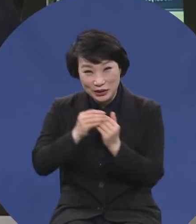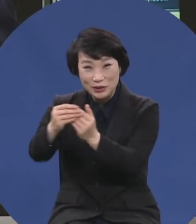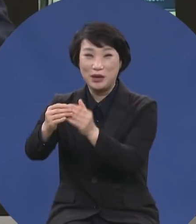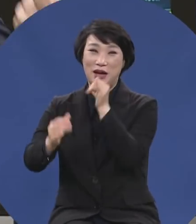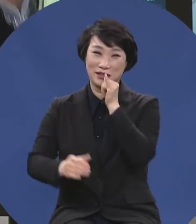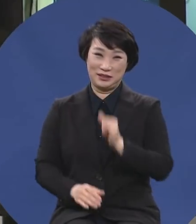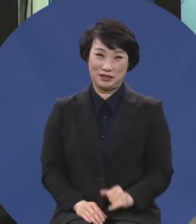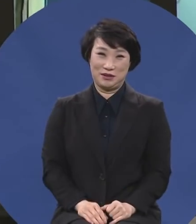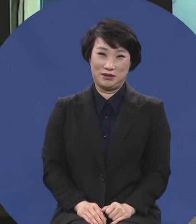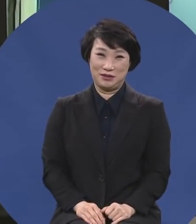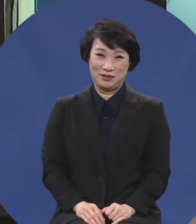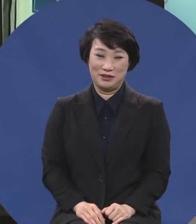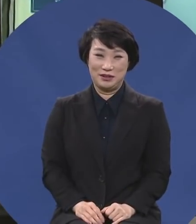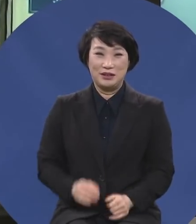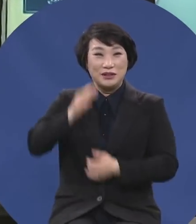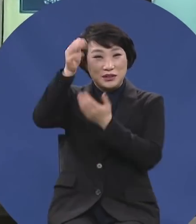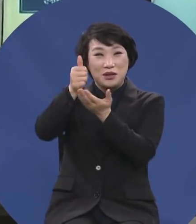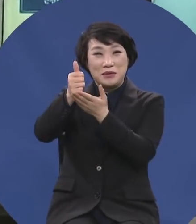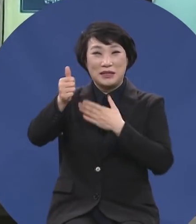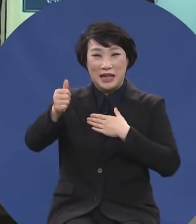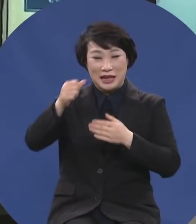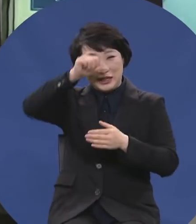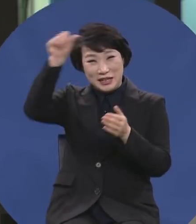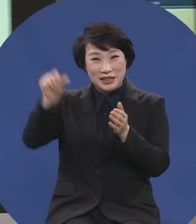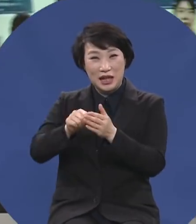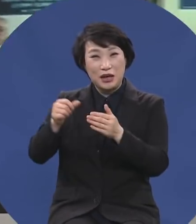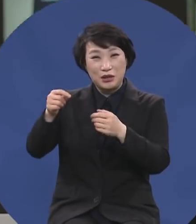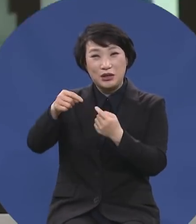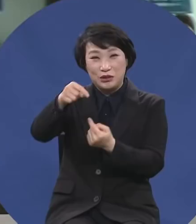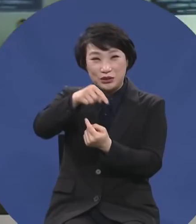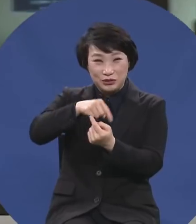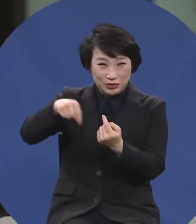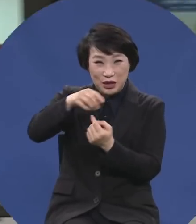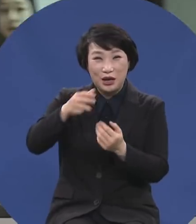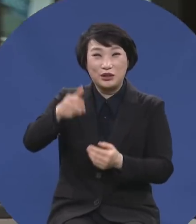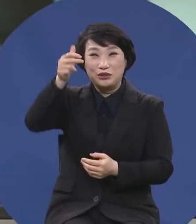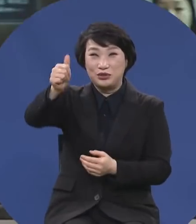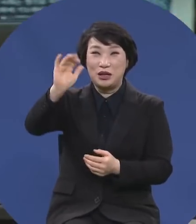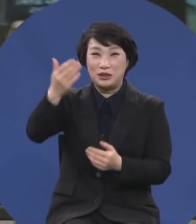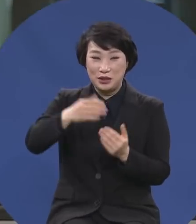이 말이오. 성령의 내 인생의 운영자가 되어 주시옵소서.